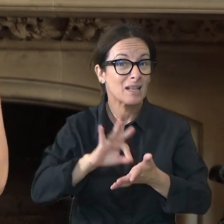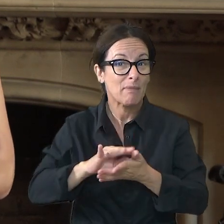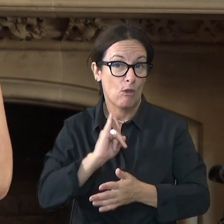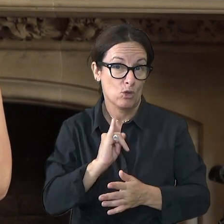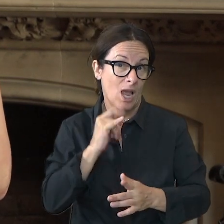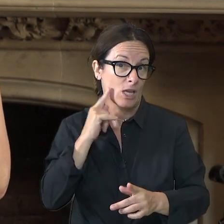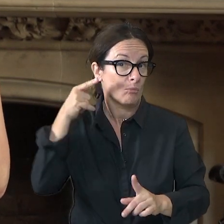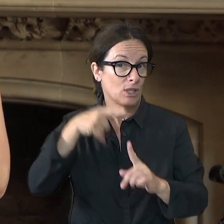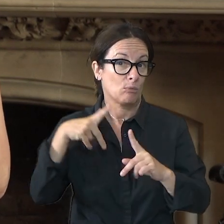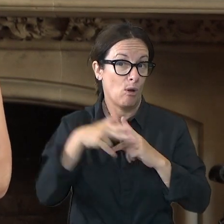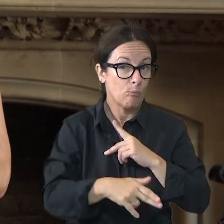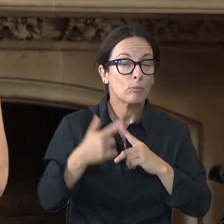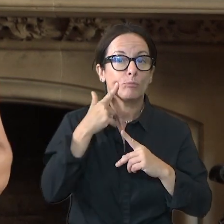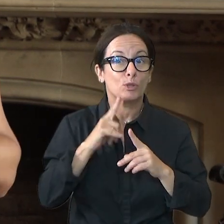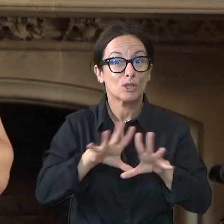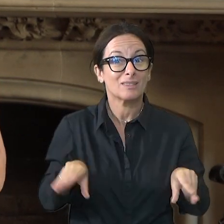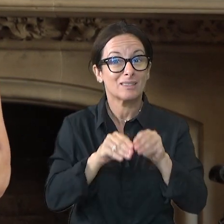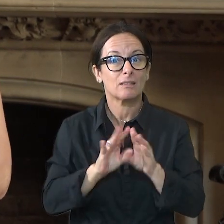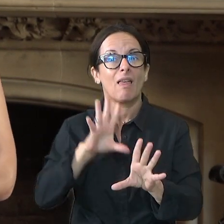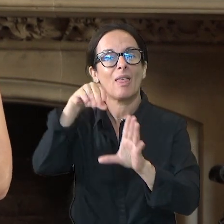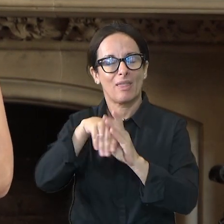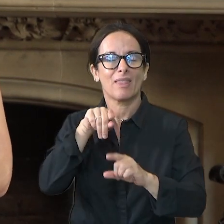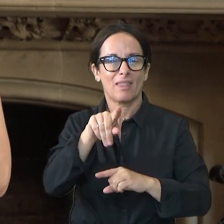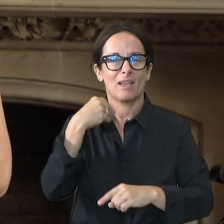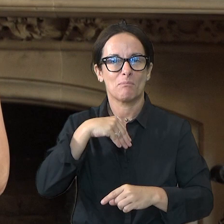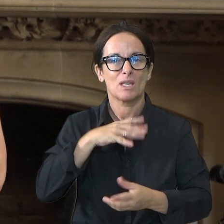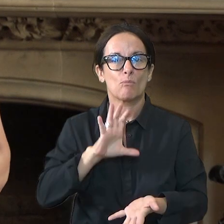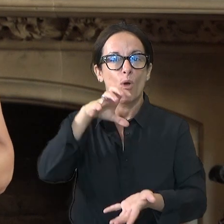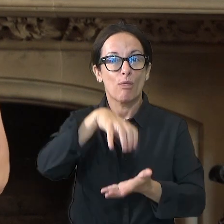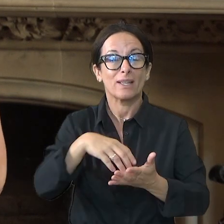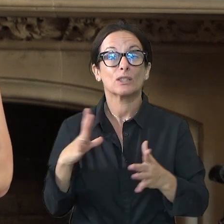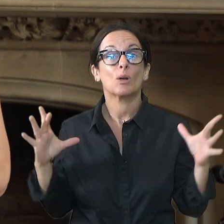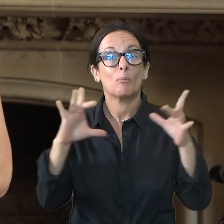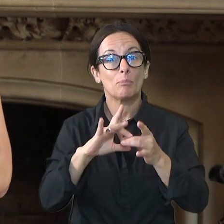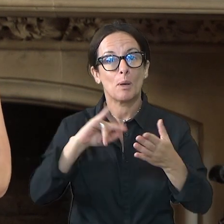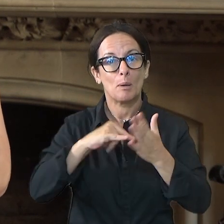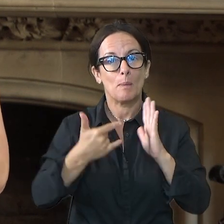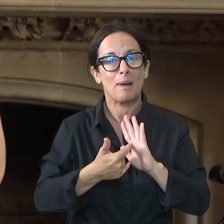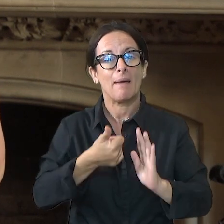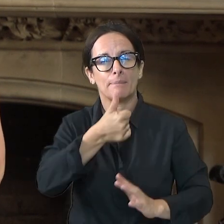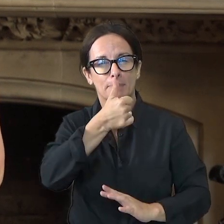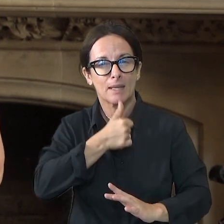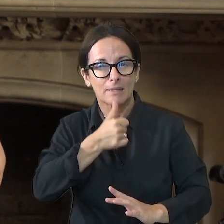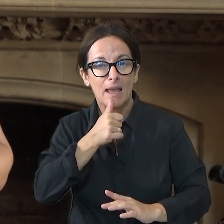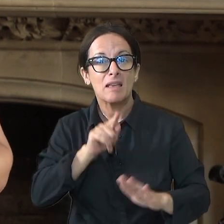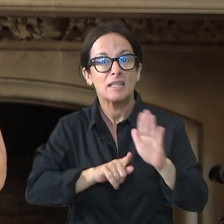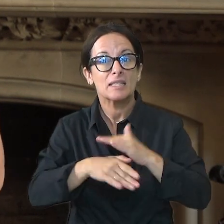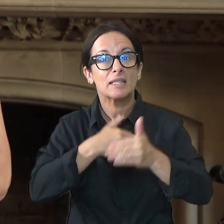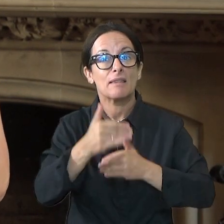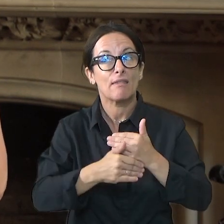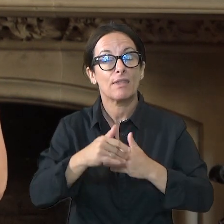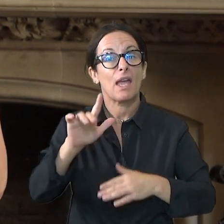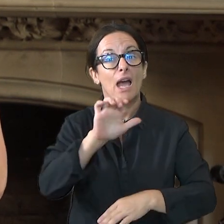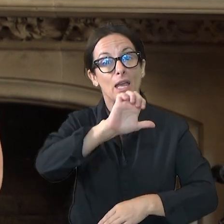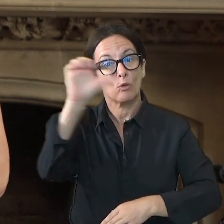del govern balear de 800.000 euros. Tot això s'emmarca dins el pla també de resiliència i de fons europeus i per tant és una bona